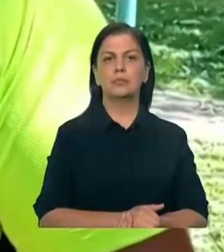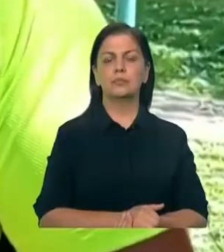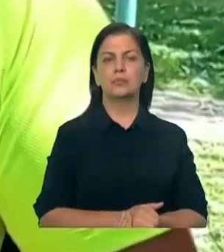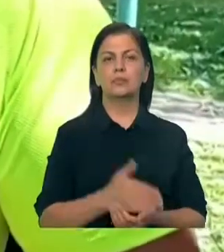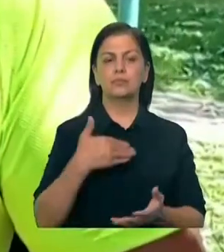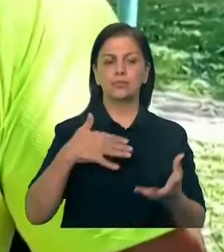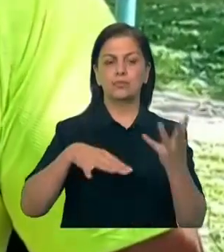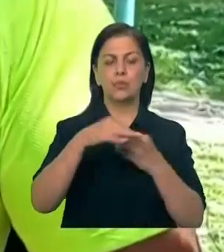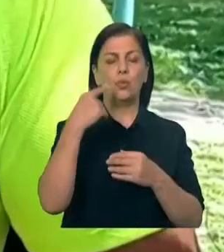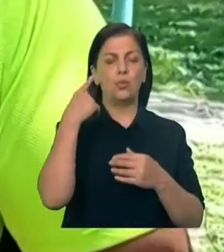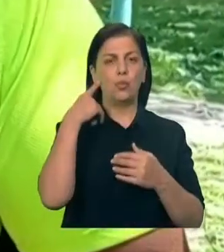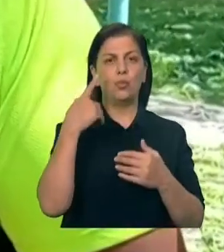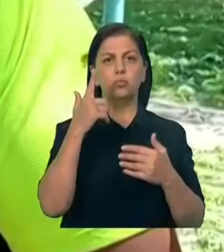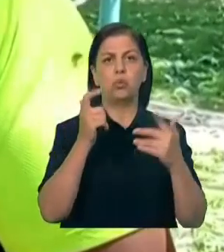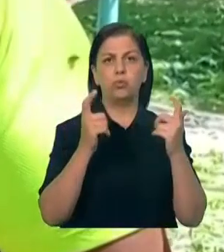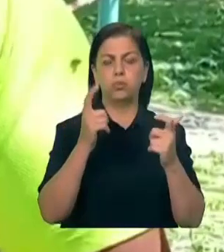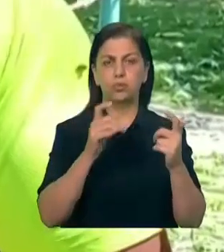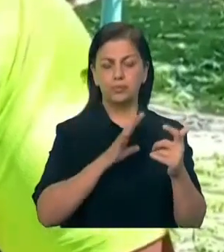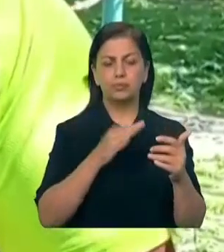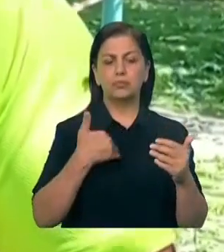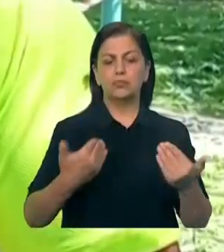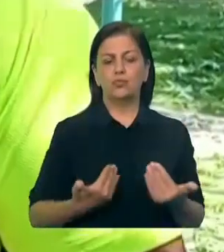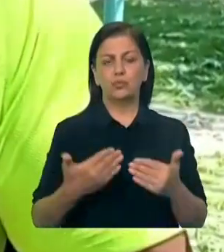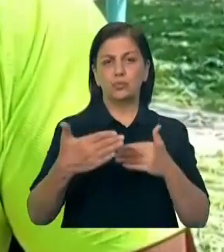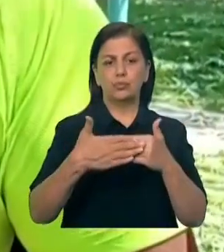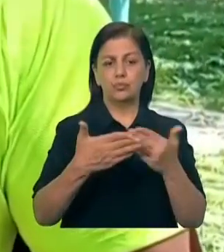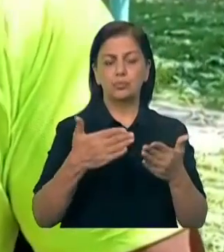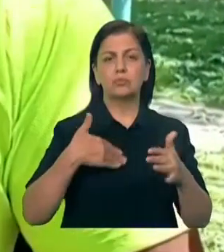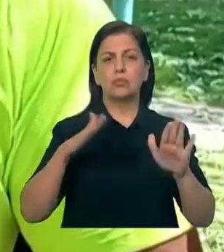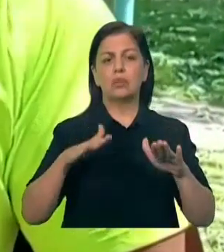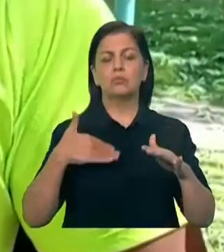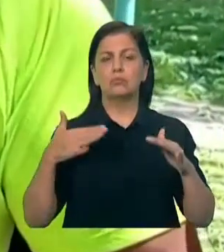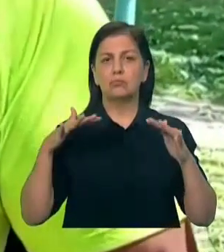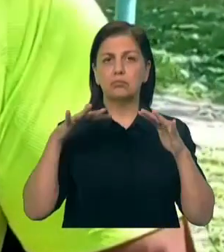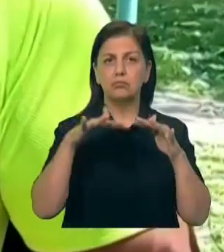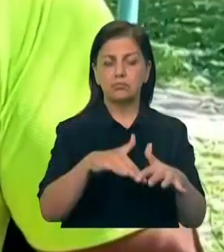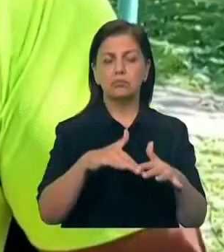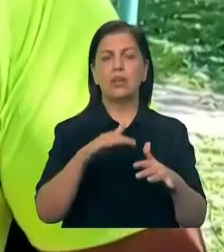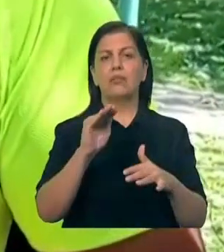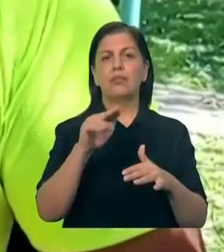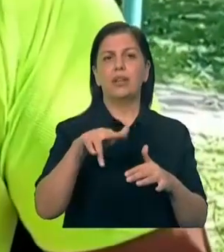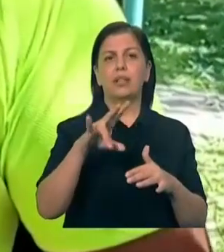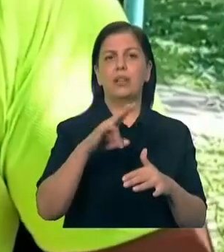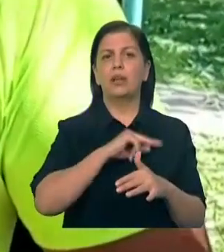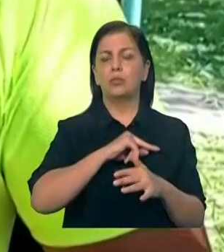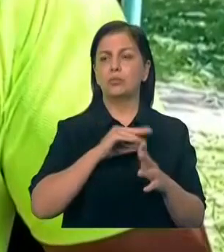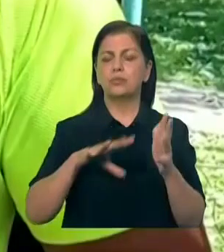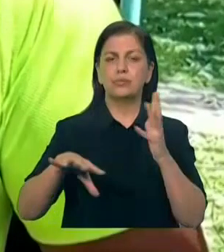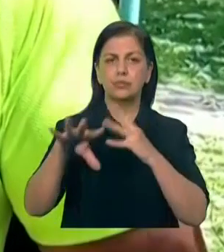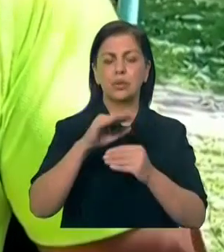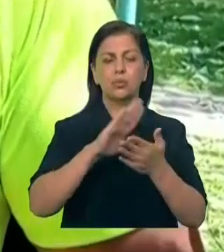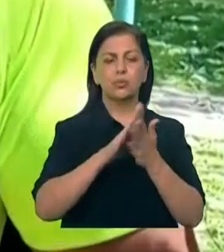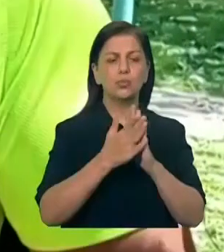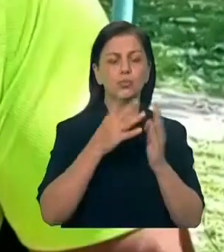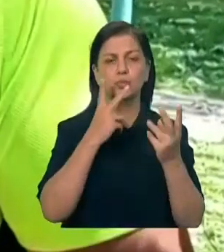Biz zərbə səsləri eşitdik. Yaxınlıqda yaşayırıq. Hadisə yerinə gəldik. Fövqəladə hallar xidmətinin işçiləri və yerli sakinlərlə birlikdə